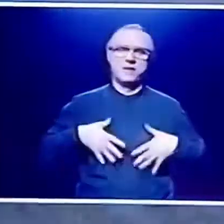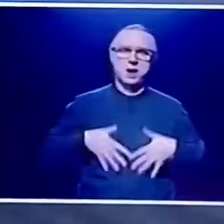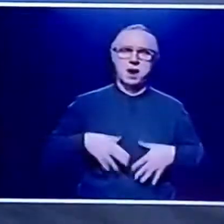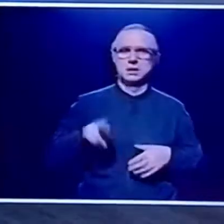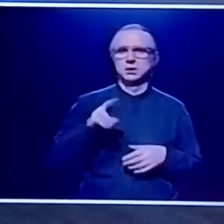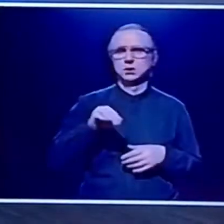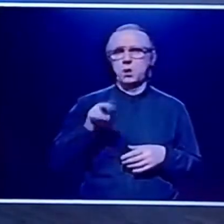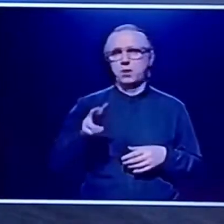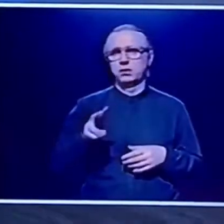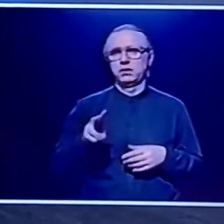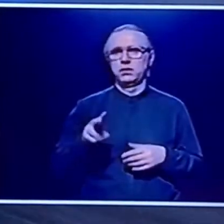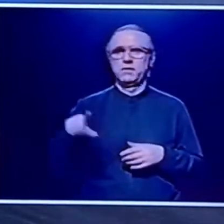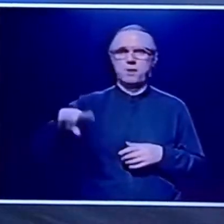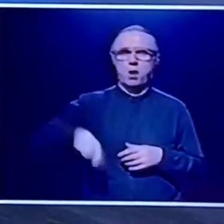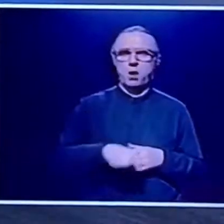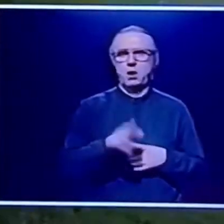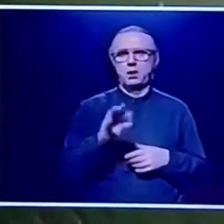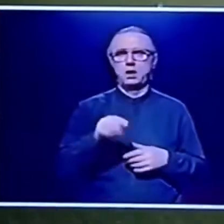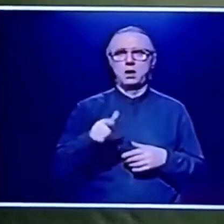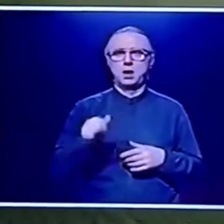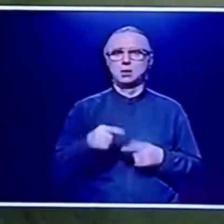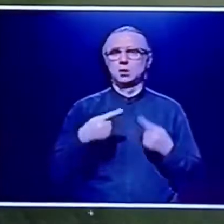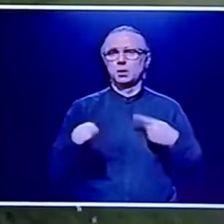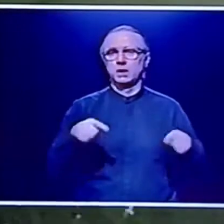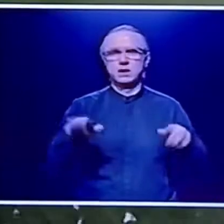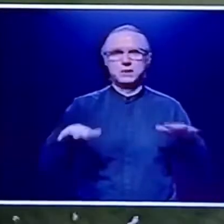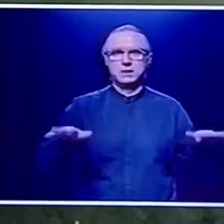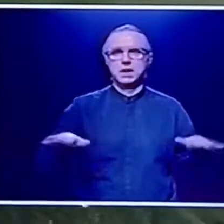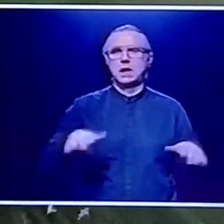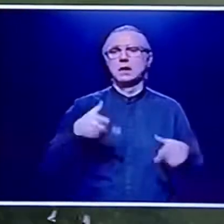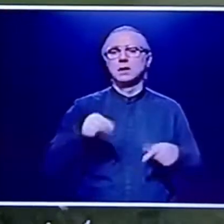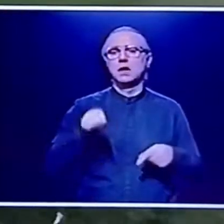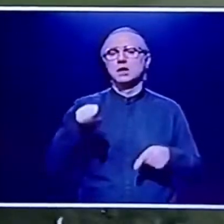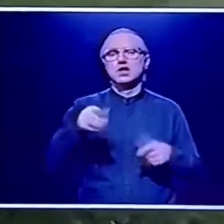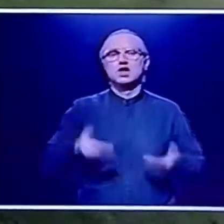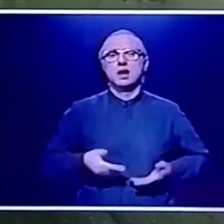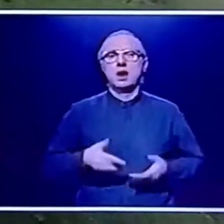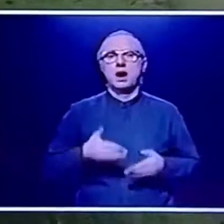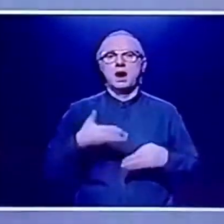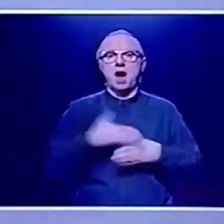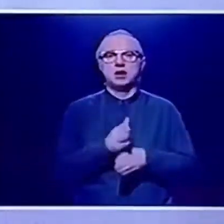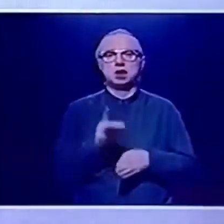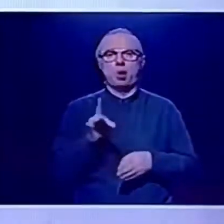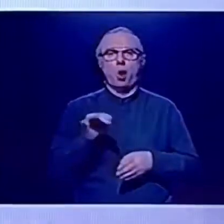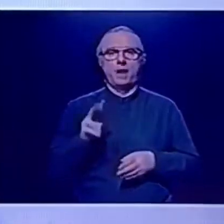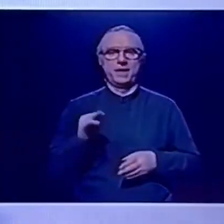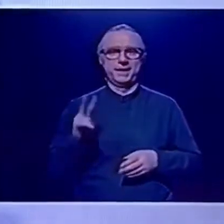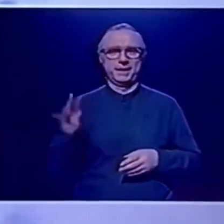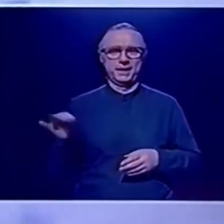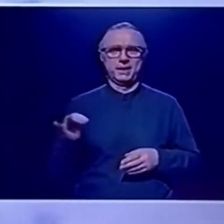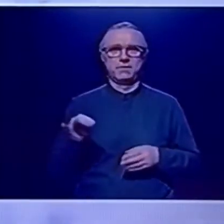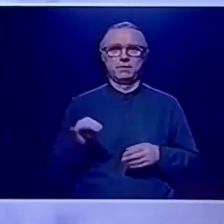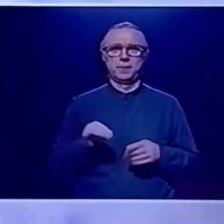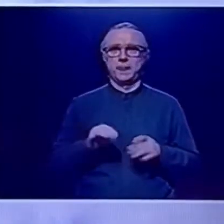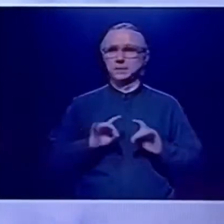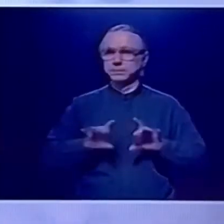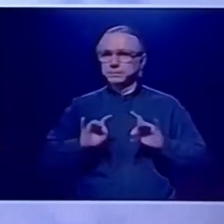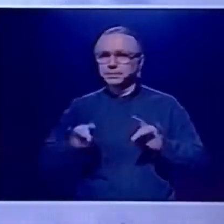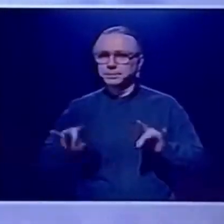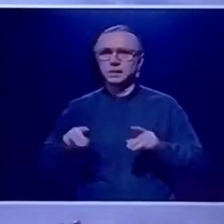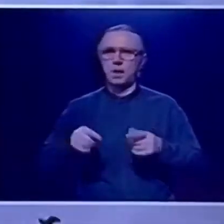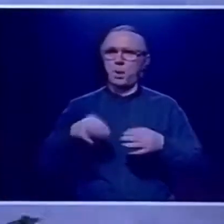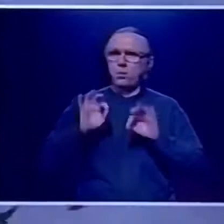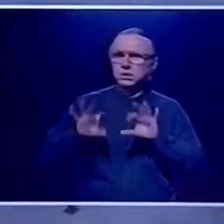Волгу, в турецкие владения и другие места, где было много раскольников разных толков, неизменно оканчивались